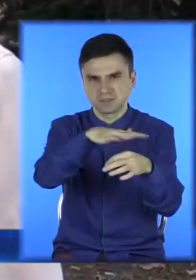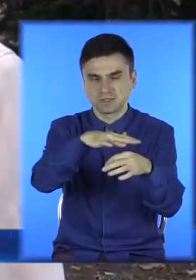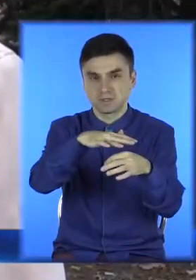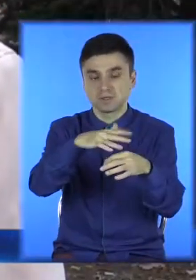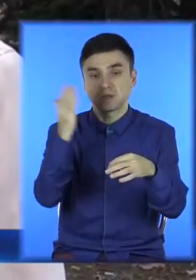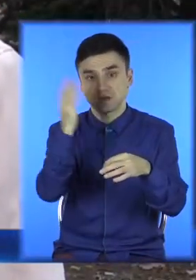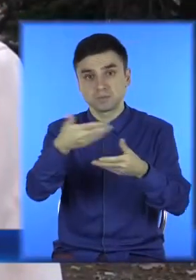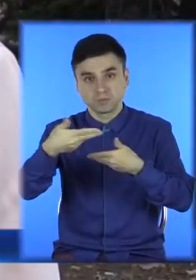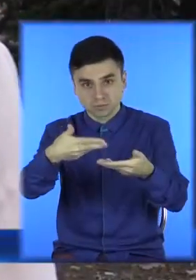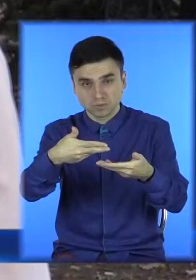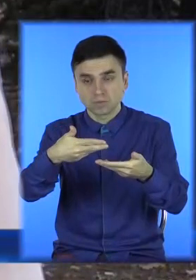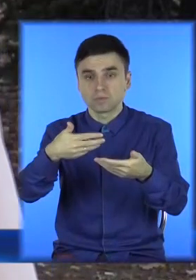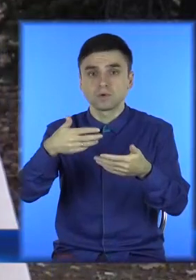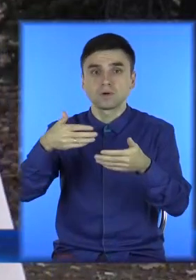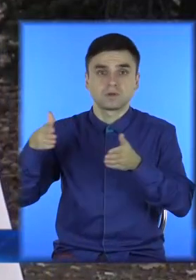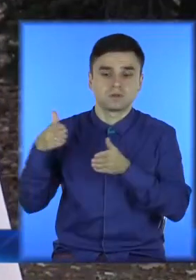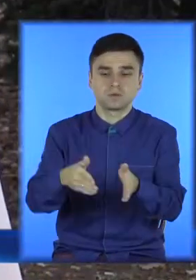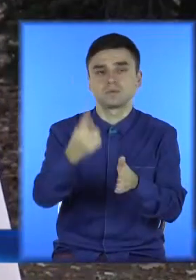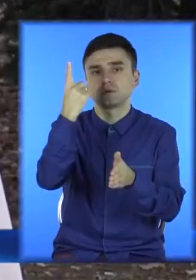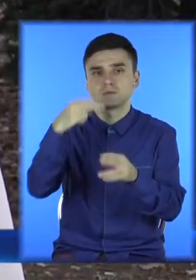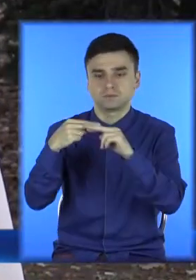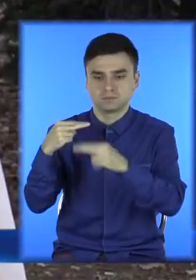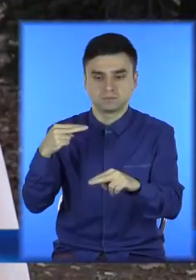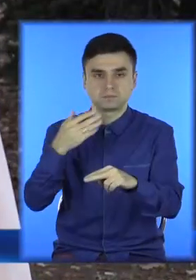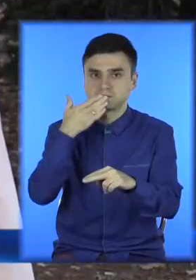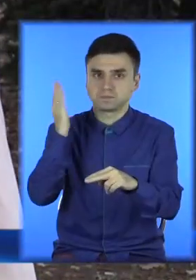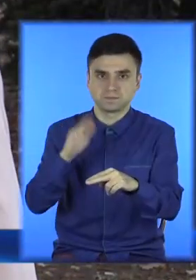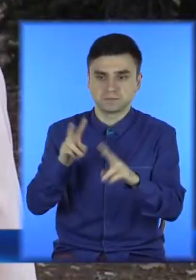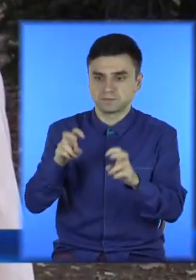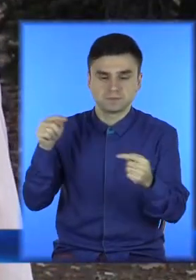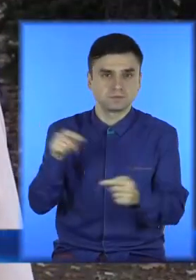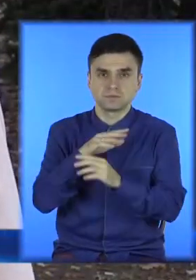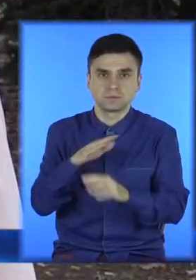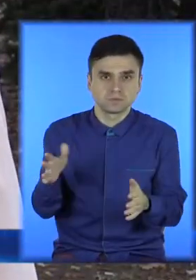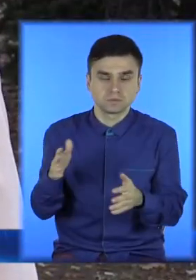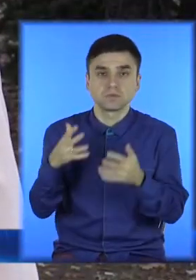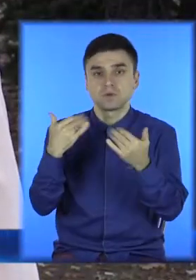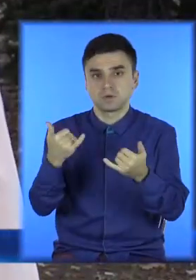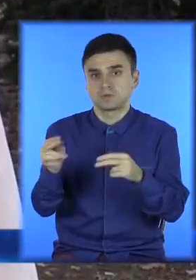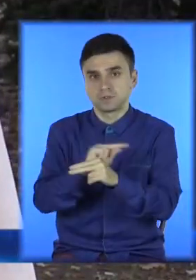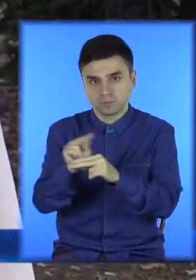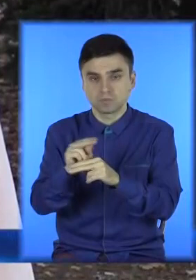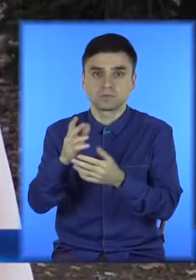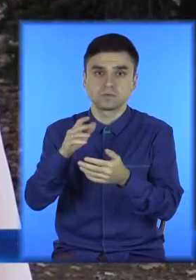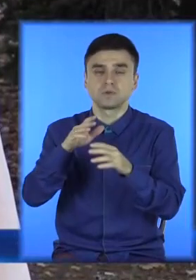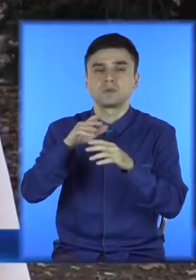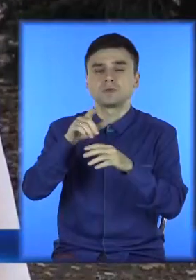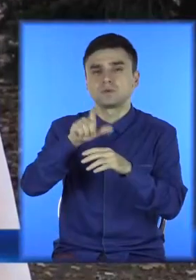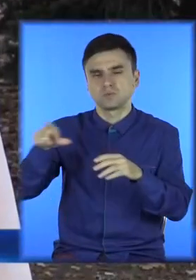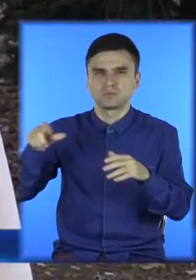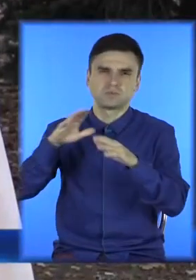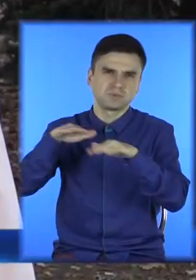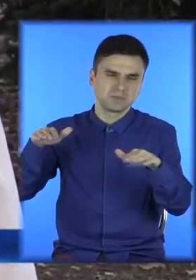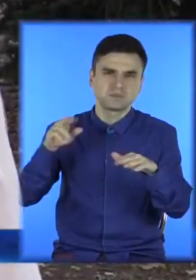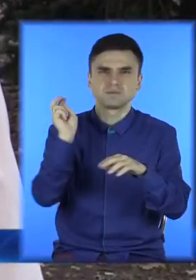на работу, дорога в школу. Это безопасность их жизни, это вообще связь с цивилизованным миром. Поэтому она очень нужна, это